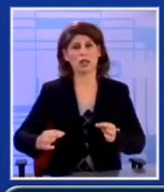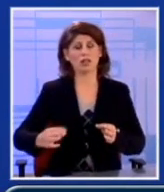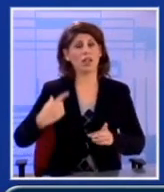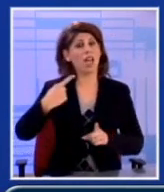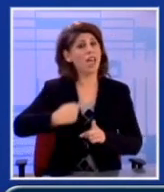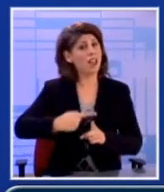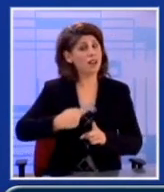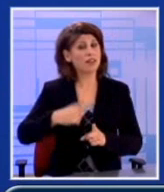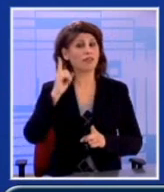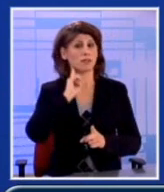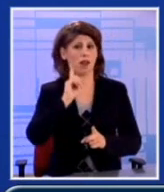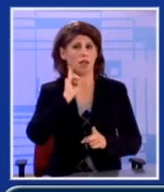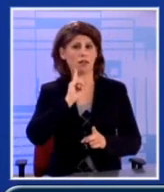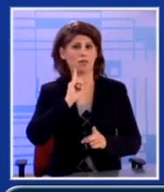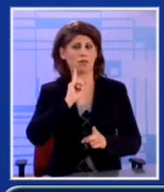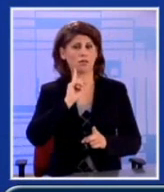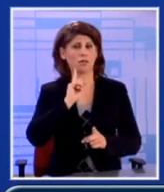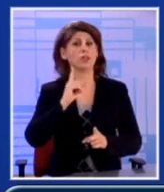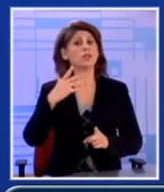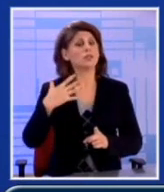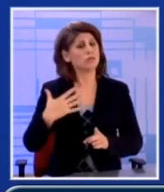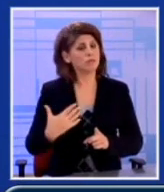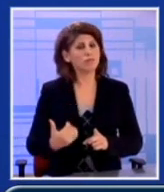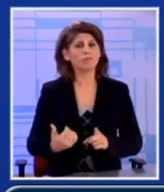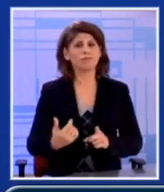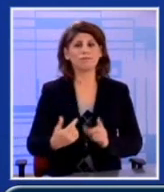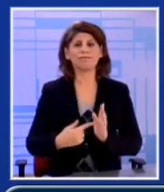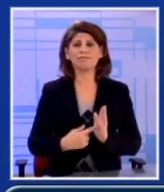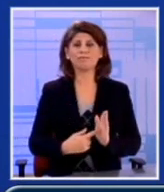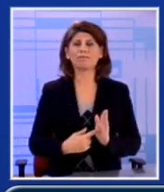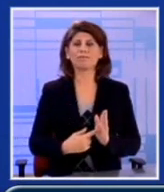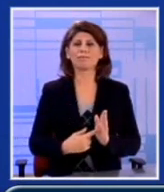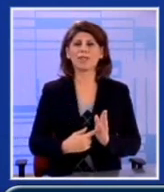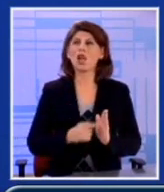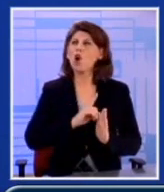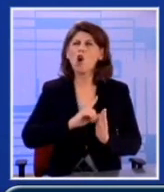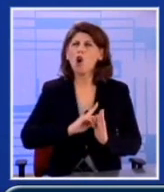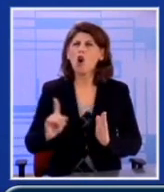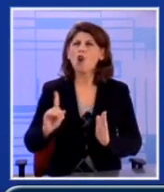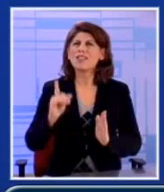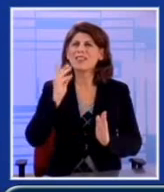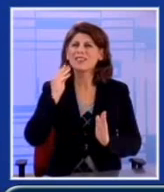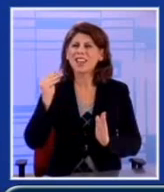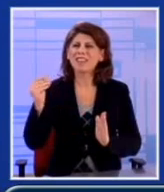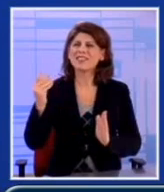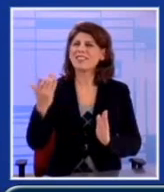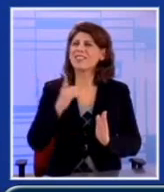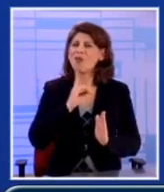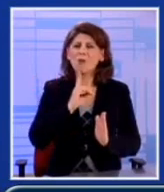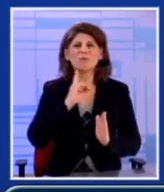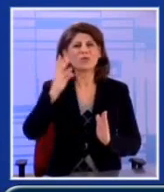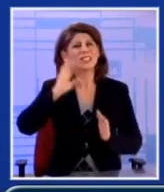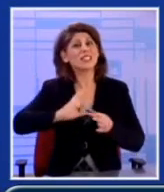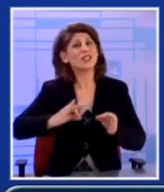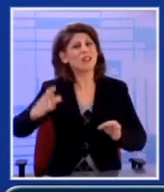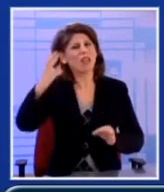Ελληνίδες οι οποίες έχουν αφήσει ανεξίτηλο το χνάρι τους στην